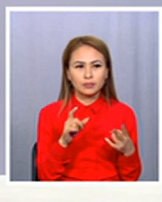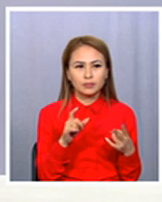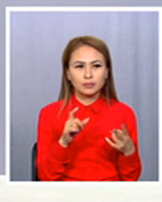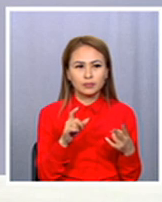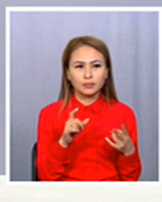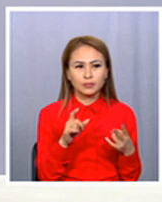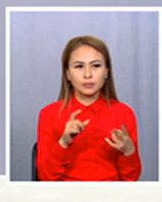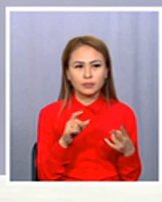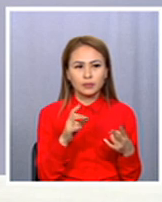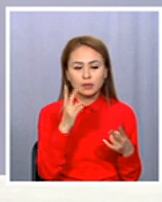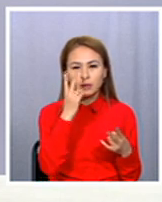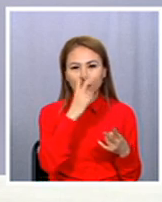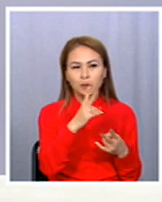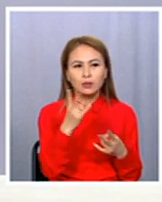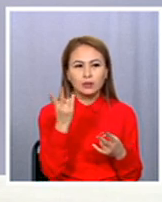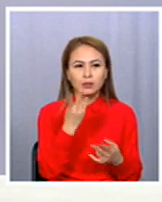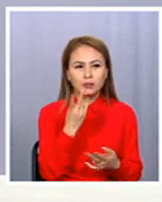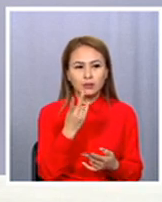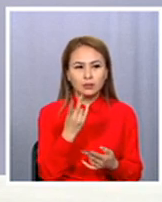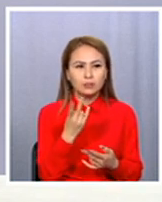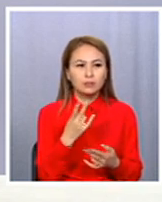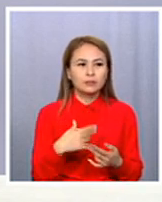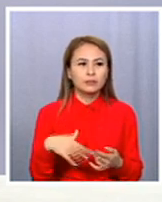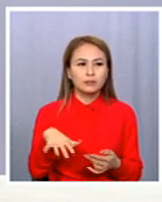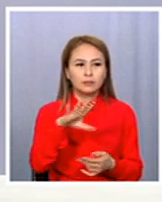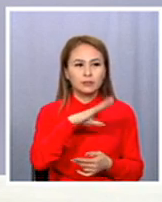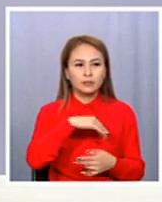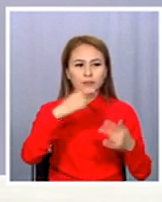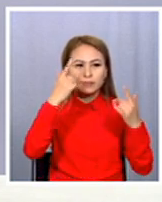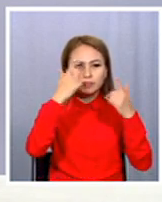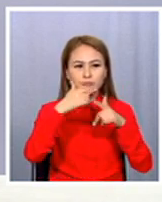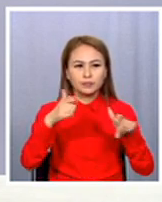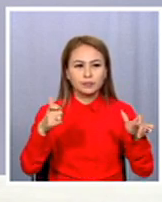Барлық адамдарға қол жетінді ету керек.